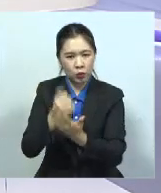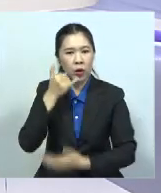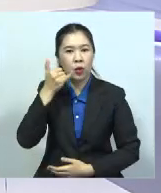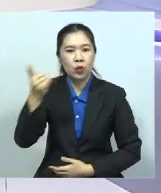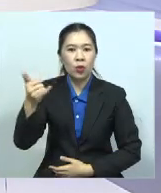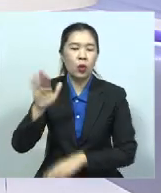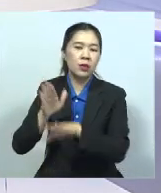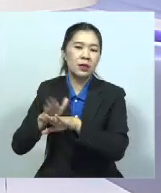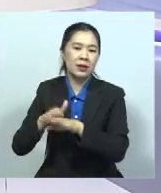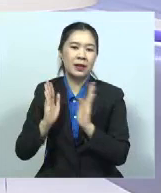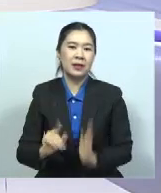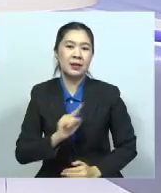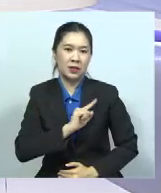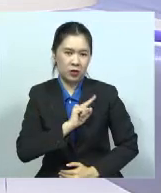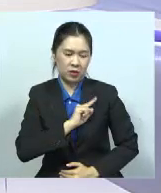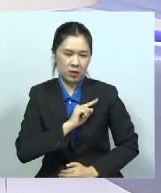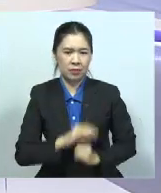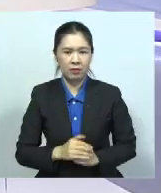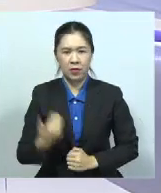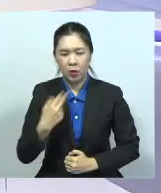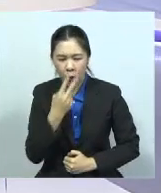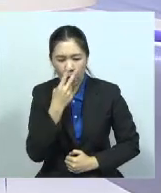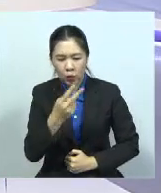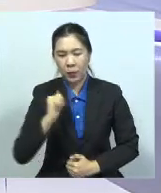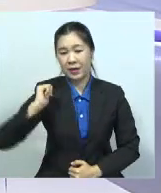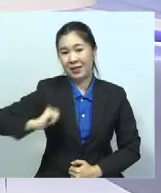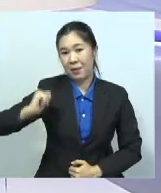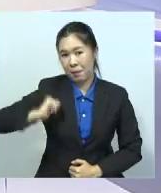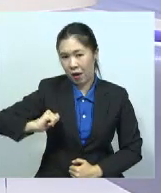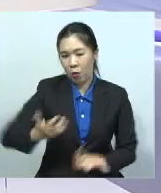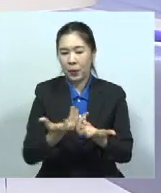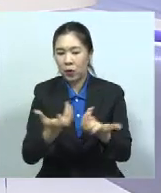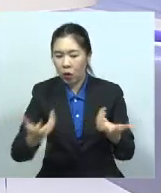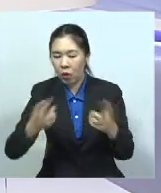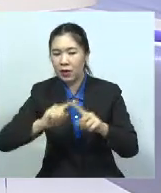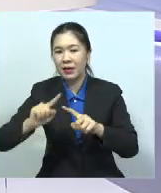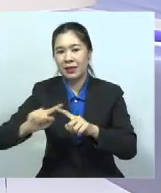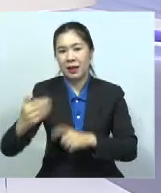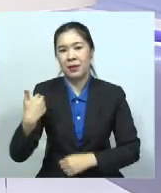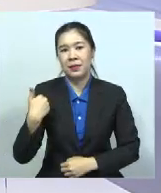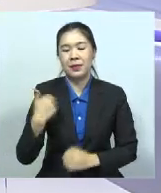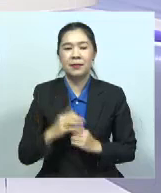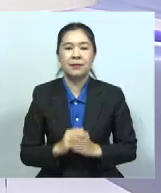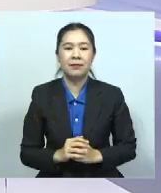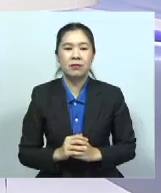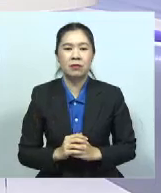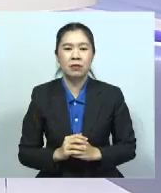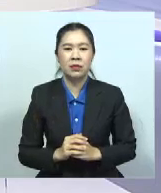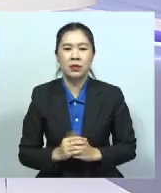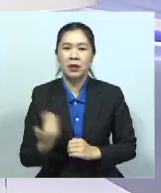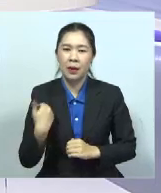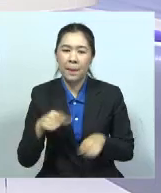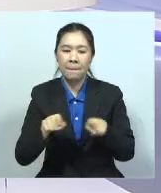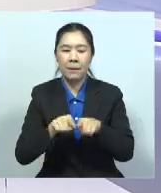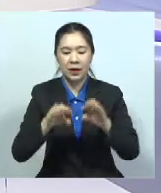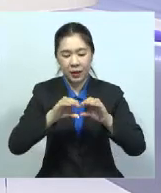จ้งเจ้าหน้าที ่โดยเฉพาะรูปแบบบางคนบอกว่าจะไปสังเกตเป็นกระเป๋าหรือว่าสัมภาระที่ทิ้งไว้แต่ว่าจริงๆแล้วอย่างที่คุณกฤชวรรณรายงานสักครู่ว่าจริงๆแล้วอาจจะเ